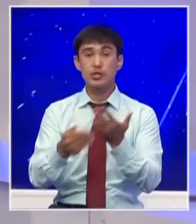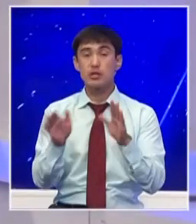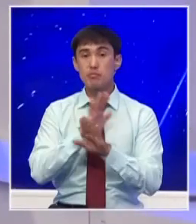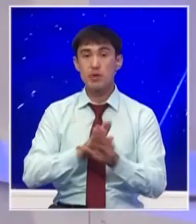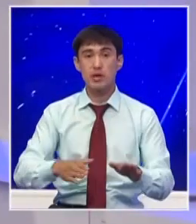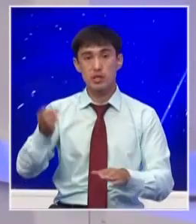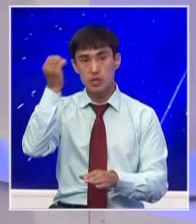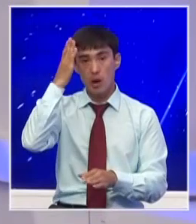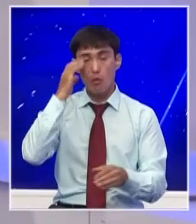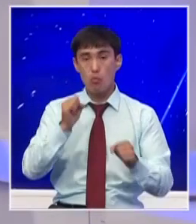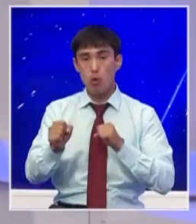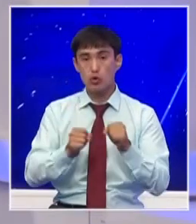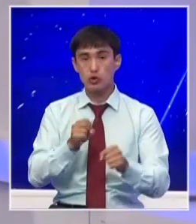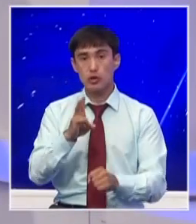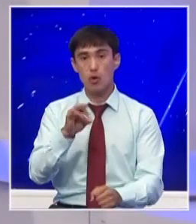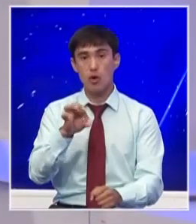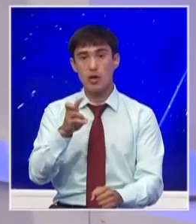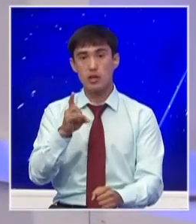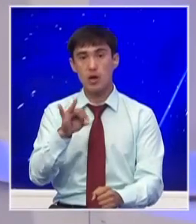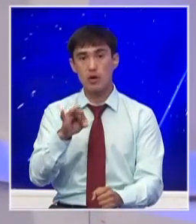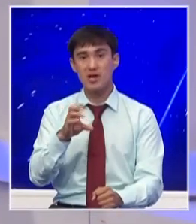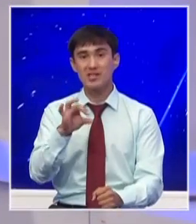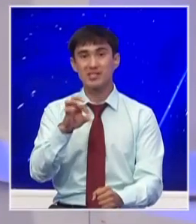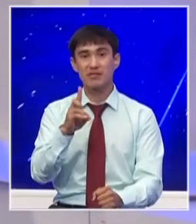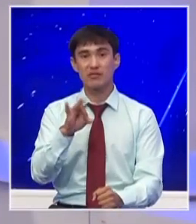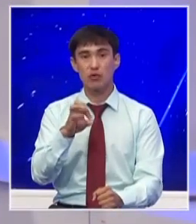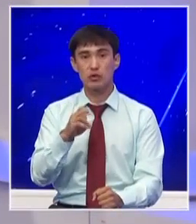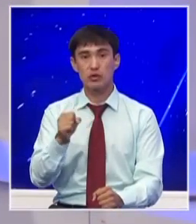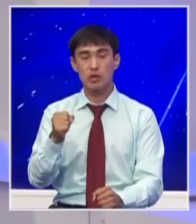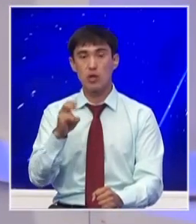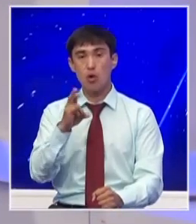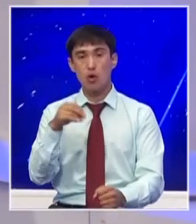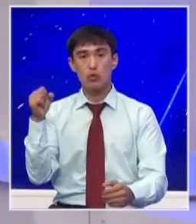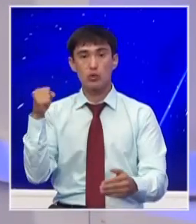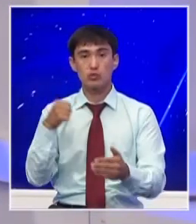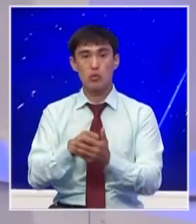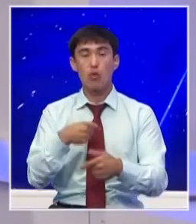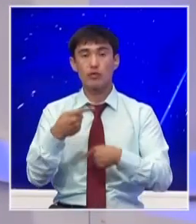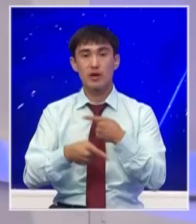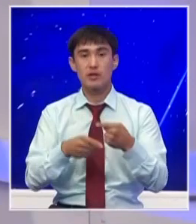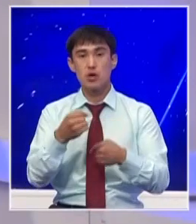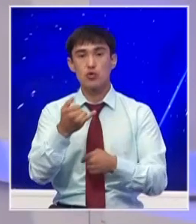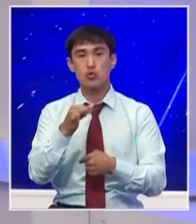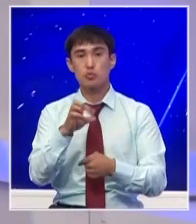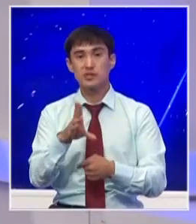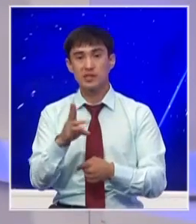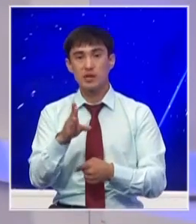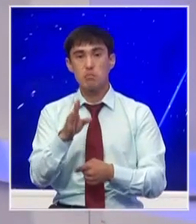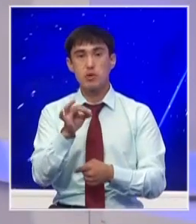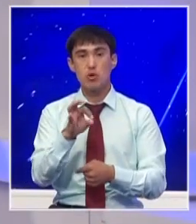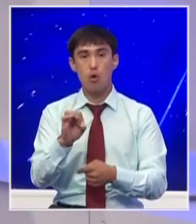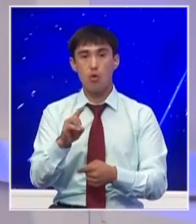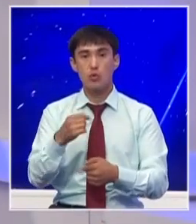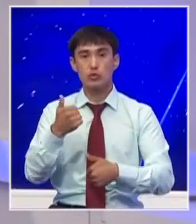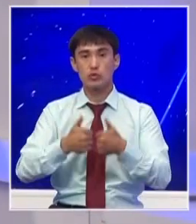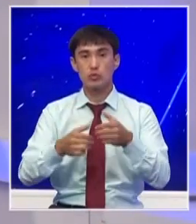Женгілмеген жапон боксшысы Науэя Иноэ Стивен Фултонды нокаутқа түсіріп, одан WBC және WPO